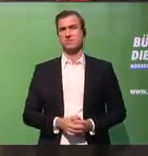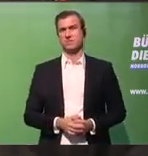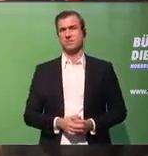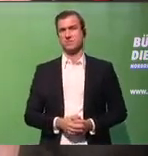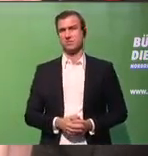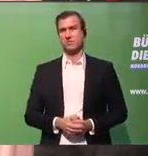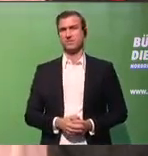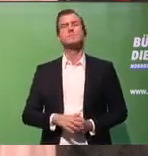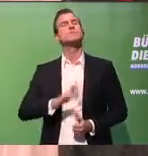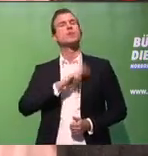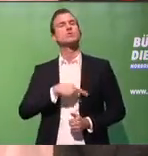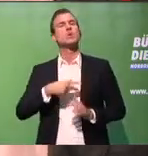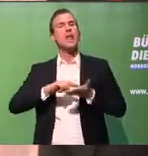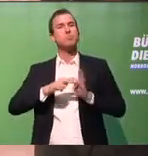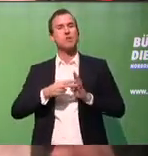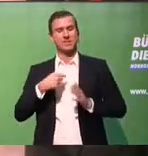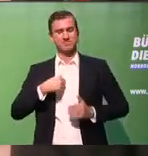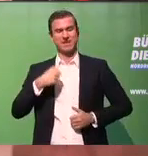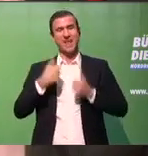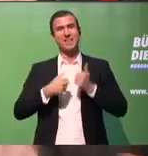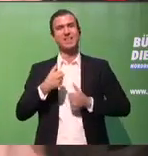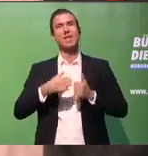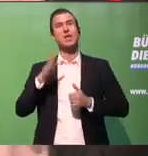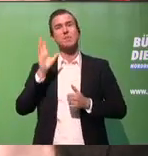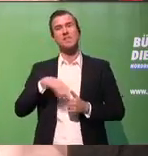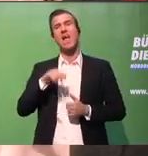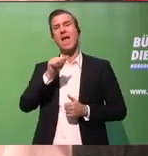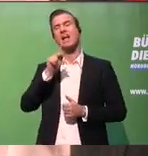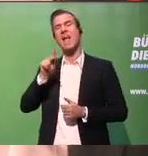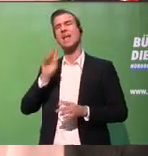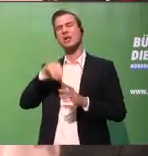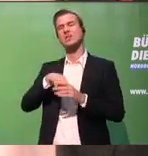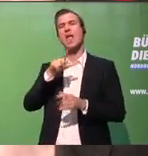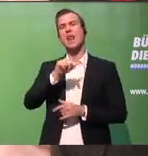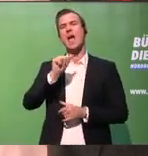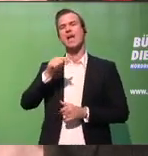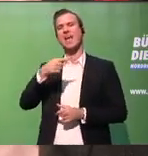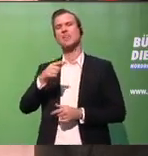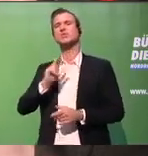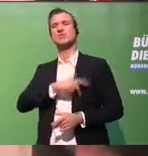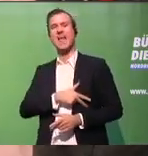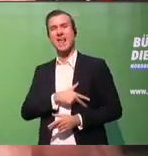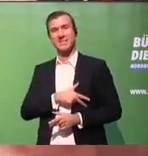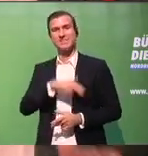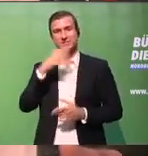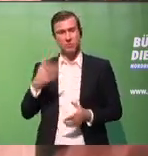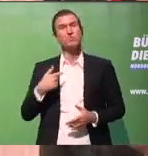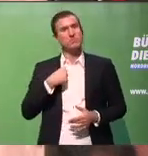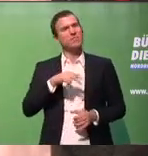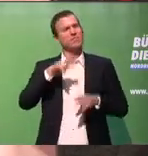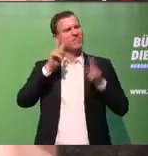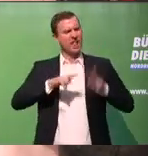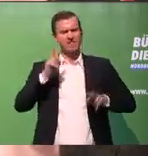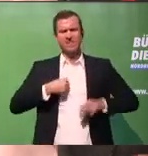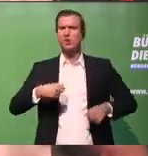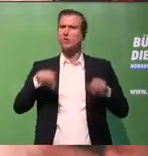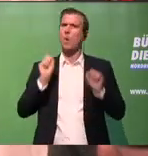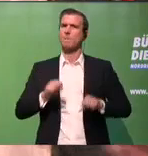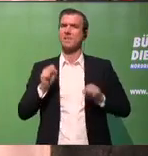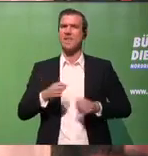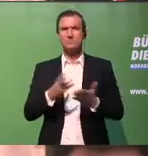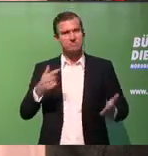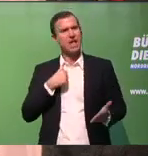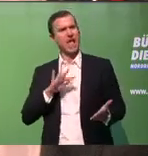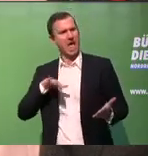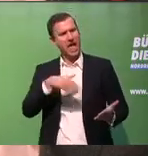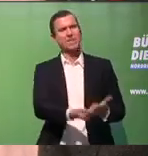Als Sozialpolitiker und Kandidat mit Voten vom AK Inklusion und der LRG Soziales bietet euch meine vielfältigen Kompetenzen an